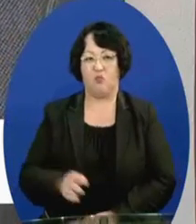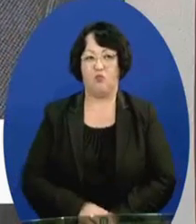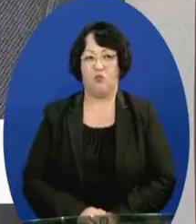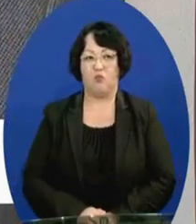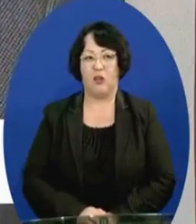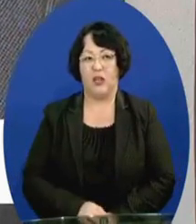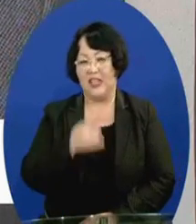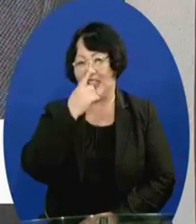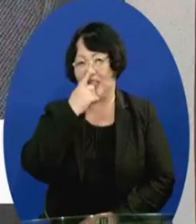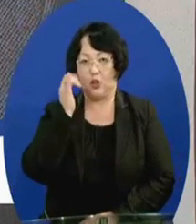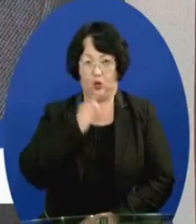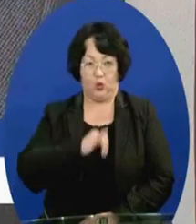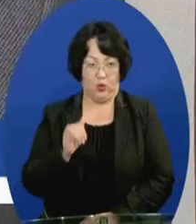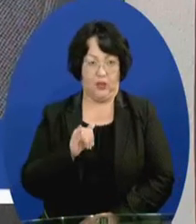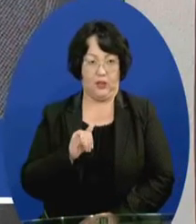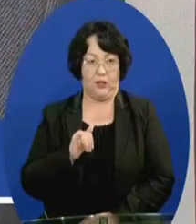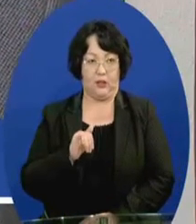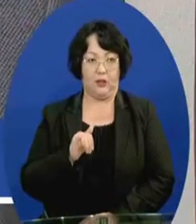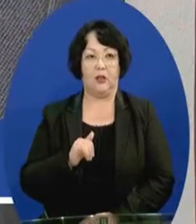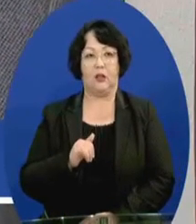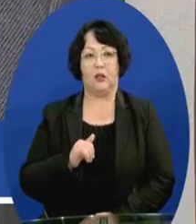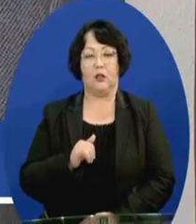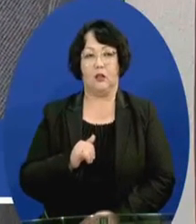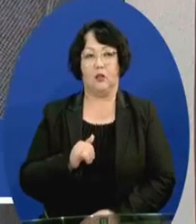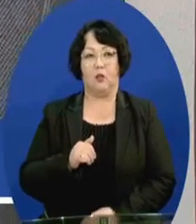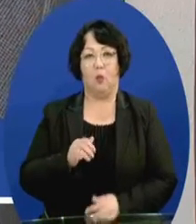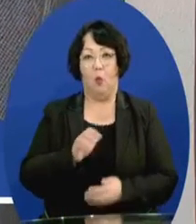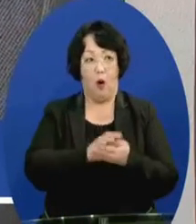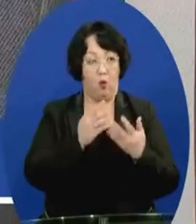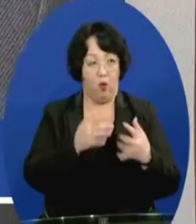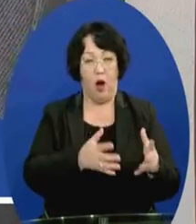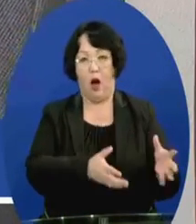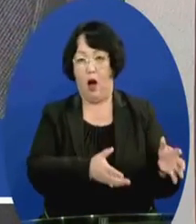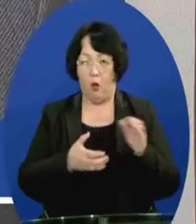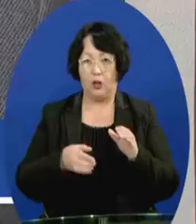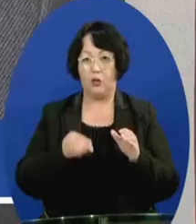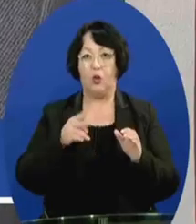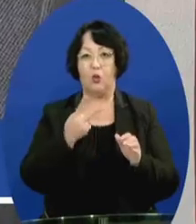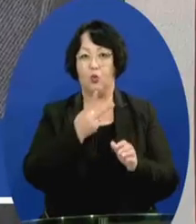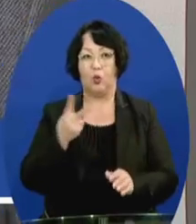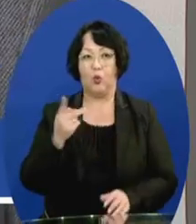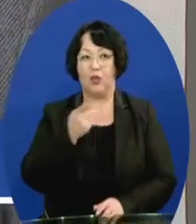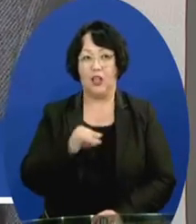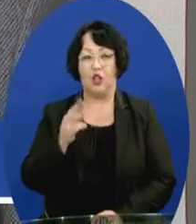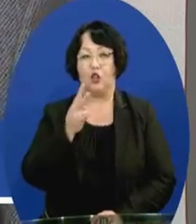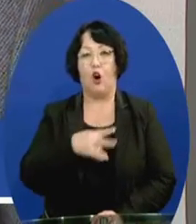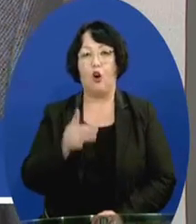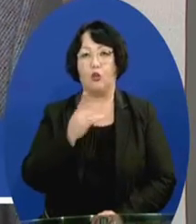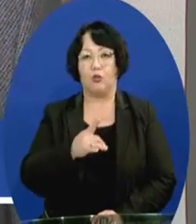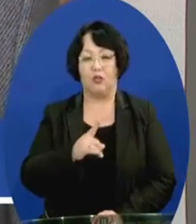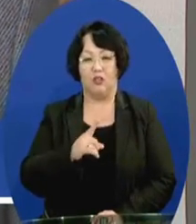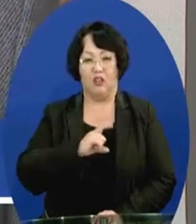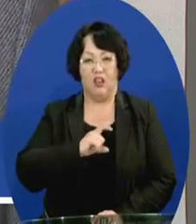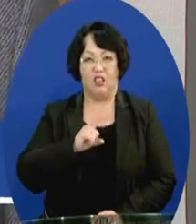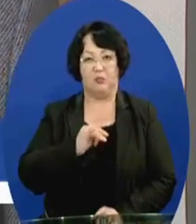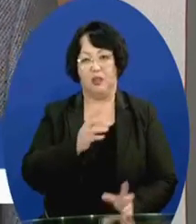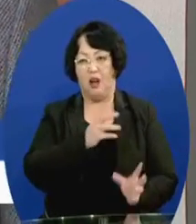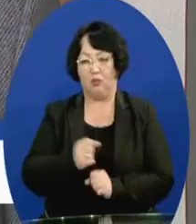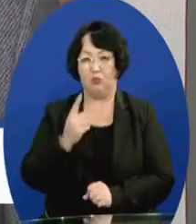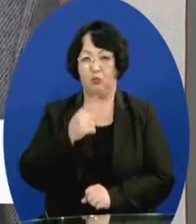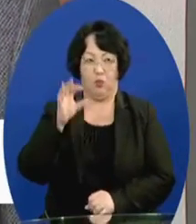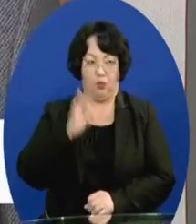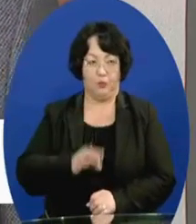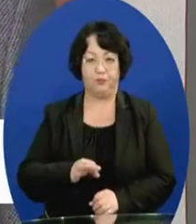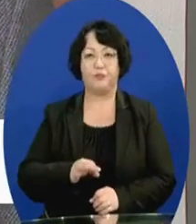Бүгдийн хятад ард улс бол одоо ч чинь угаас ноолор буюу энэ түүхийн ноолорын 100% эзэмшигч болчихж байгаа. Ноолорынхаа одоо